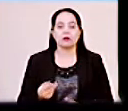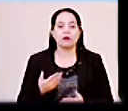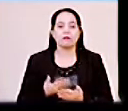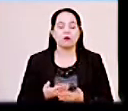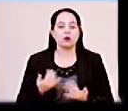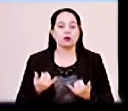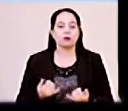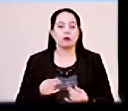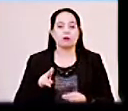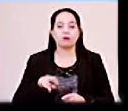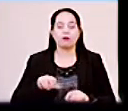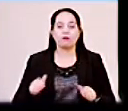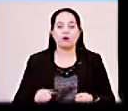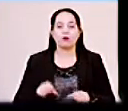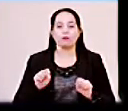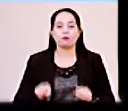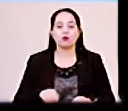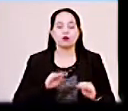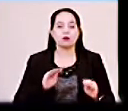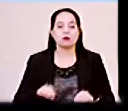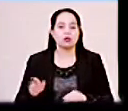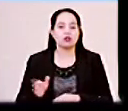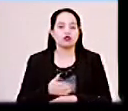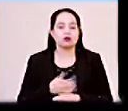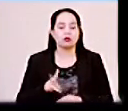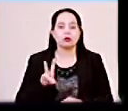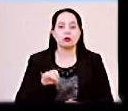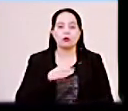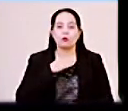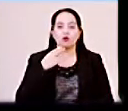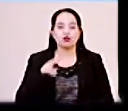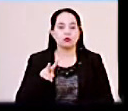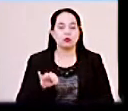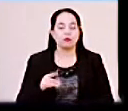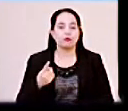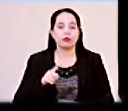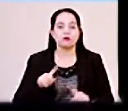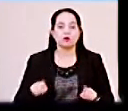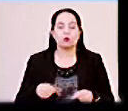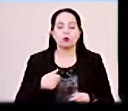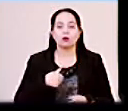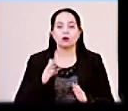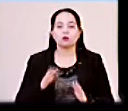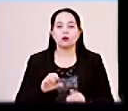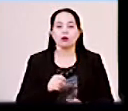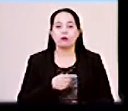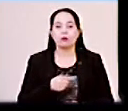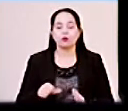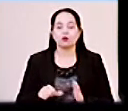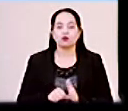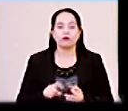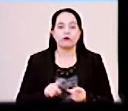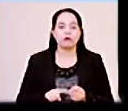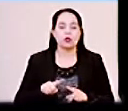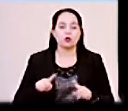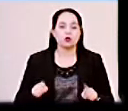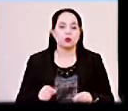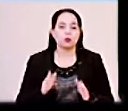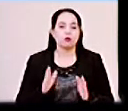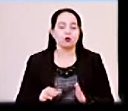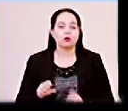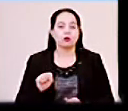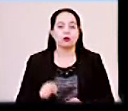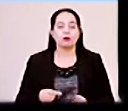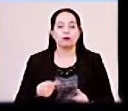Вот теперь по формуле можно разложить на множители. В первой скобке у нас будет а минус 6, а во второй скобке будет